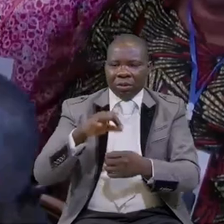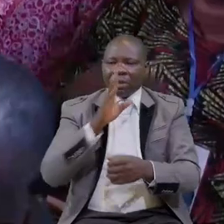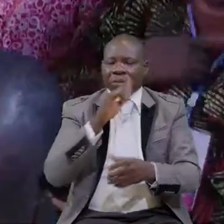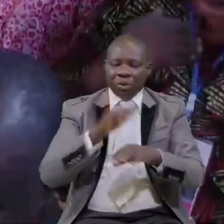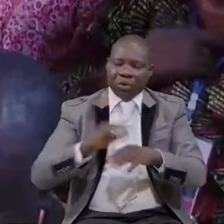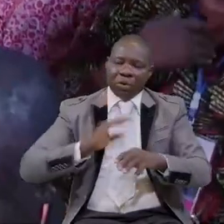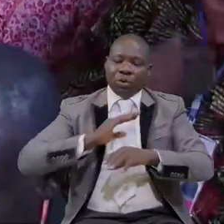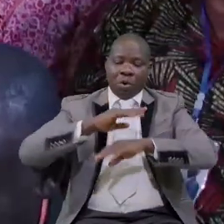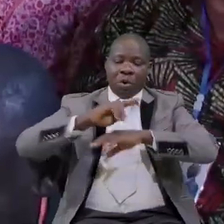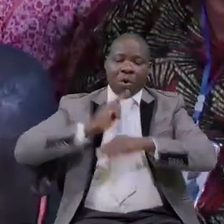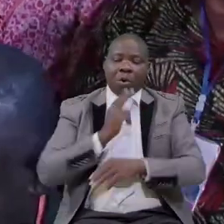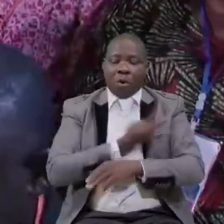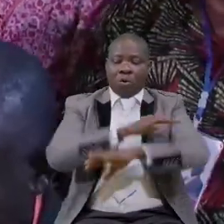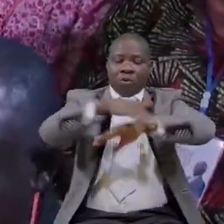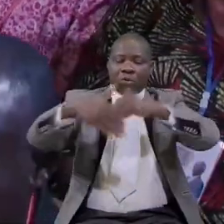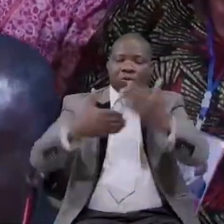Toi-même.